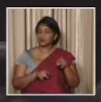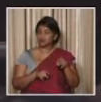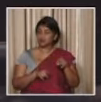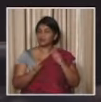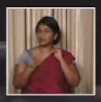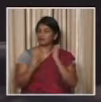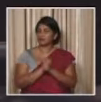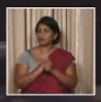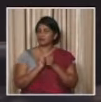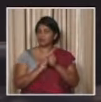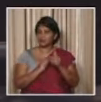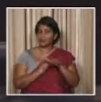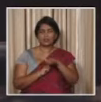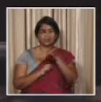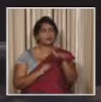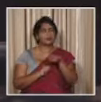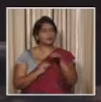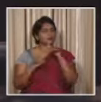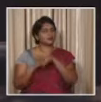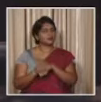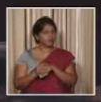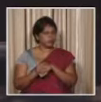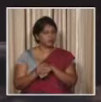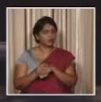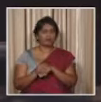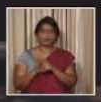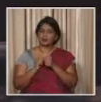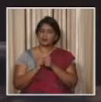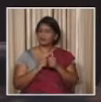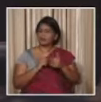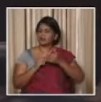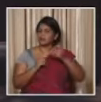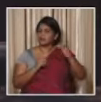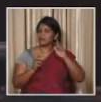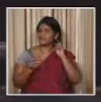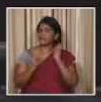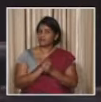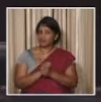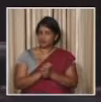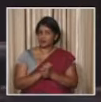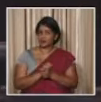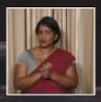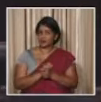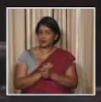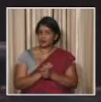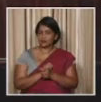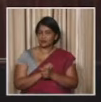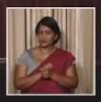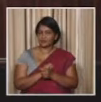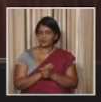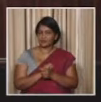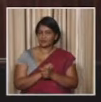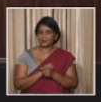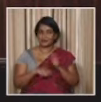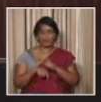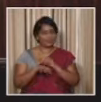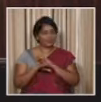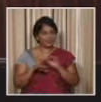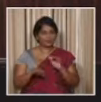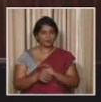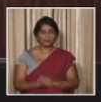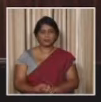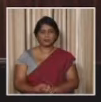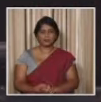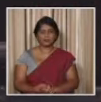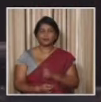වෙනස සිද්ධ වෙන එක මේ සමාජය තුල සිද්ධ වෙමින් පවතින වෙනස. ගරු මන්ත්‍රීතුමිය ඔබ මේ කාලය අවසන්. හරි මට විනාඩියක්